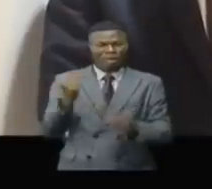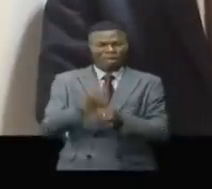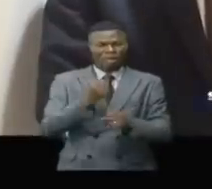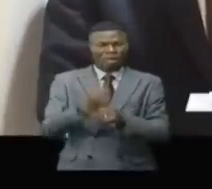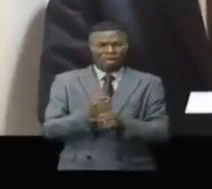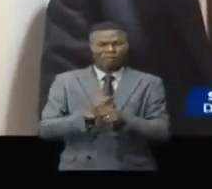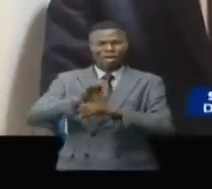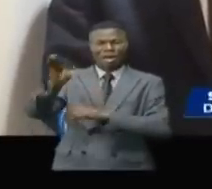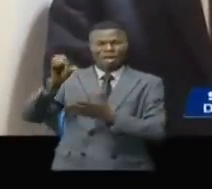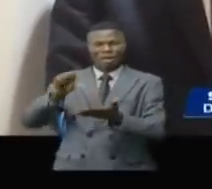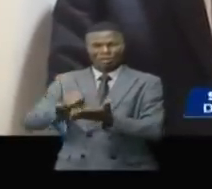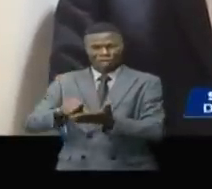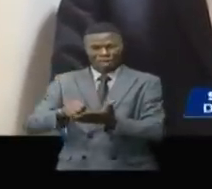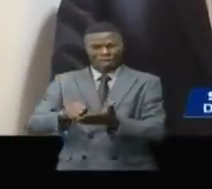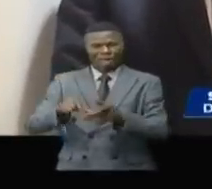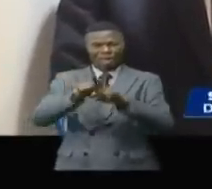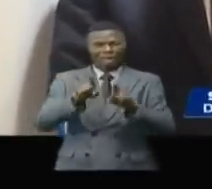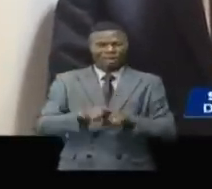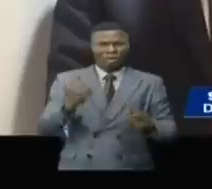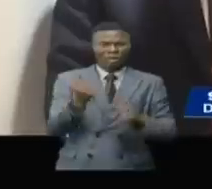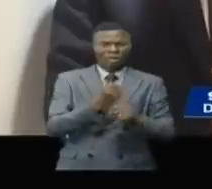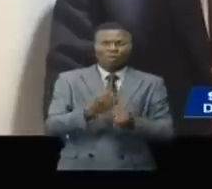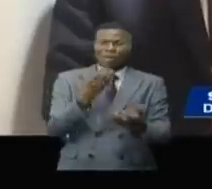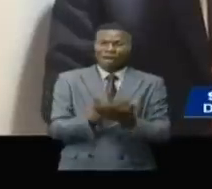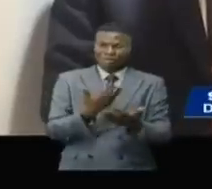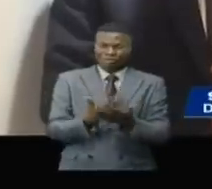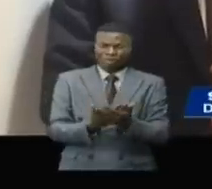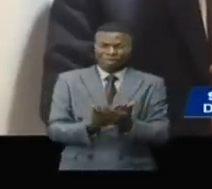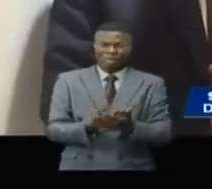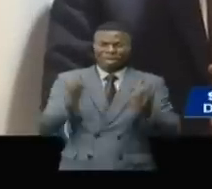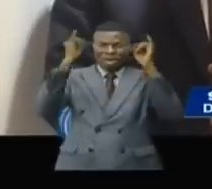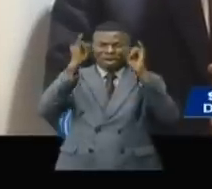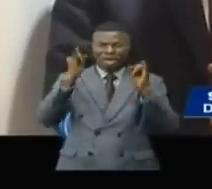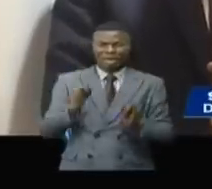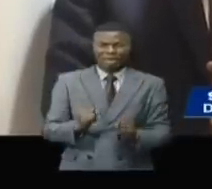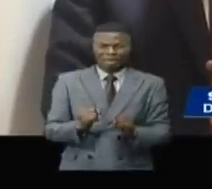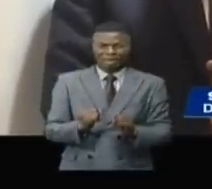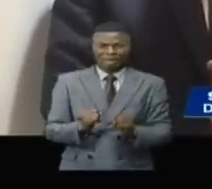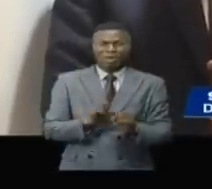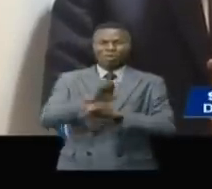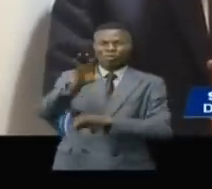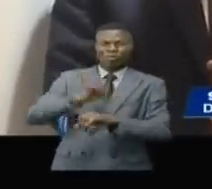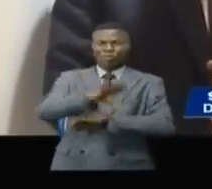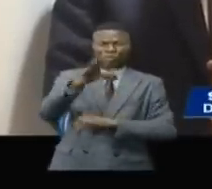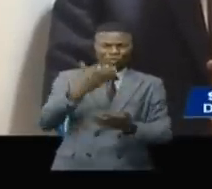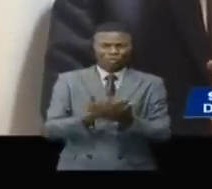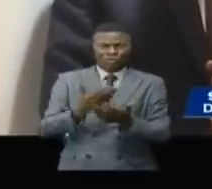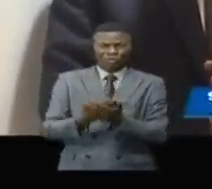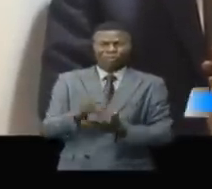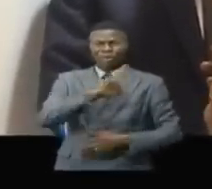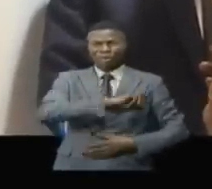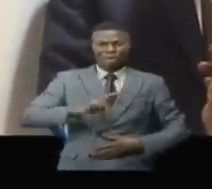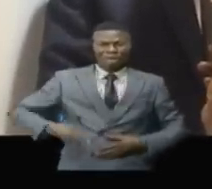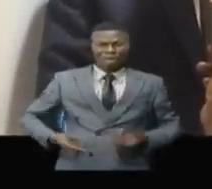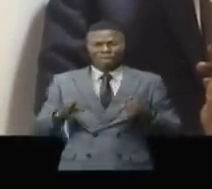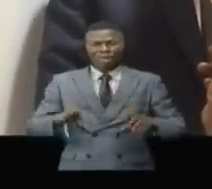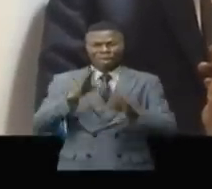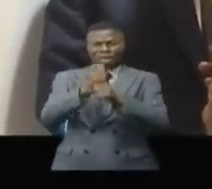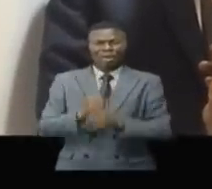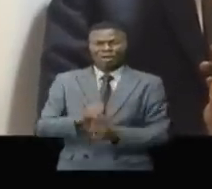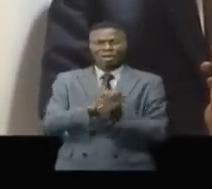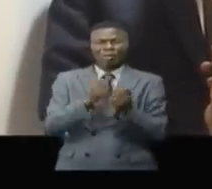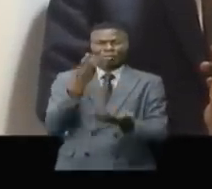postaux. Premièrement, au niveau de la vitesse, du rythme d'exploitation, la RDC va gagner en termes de